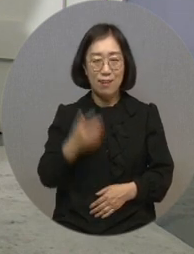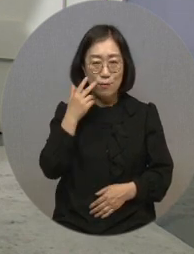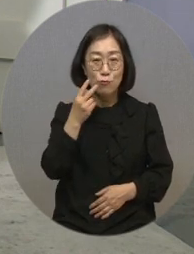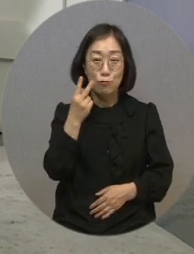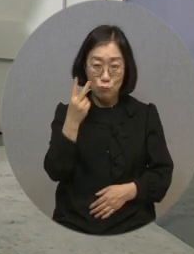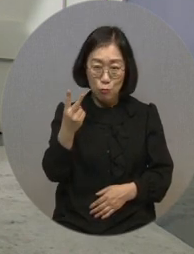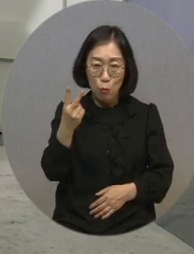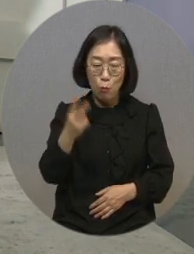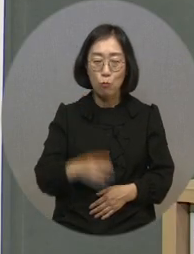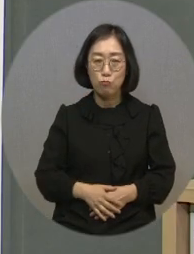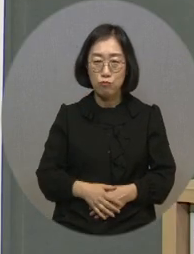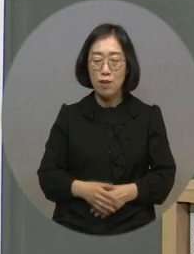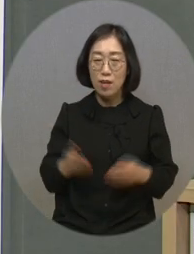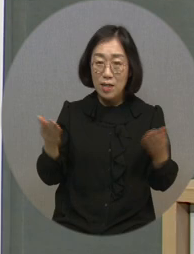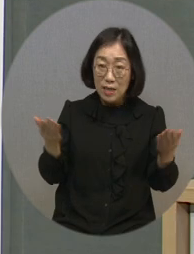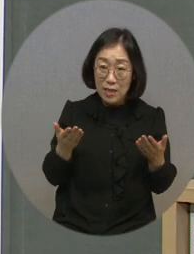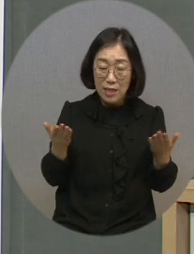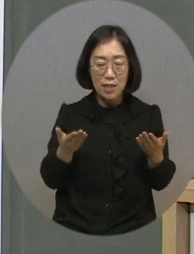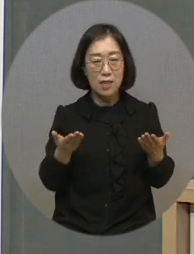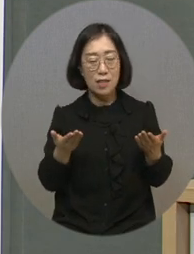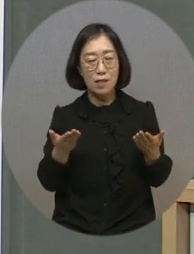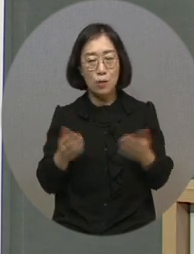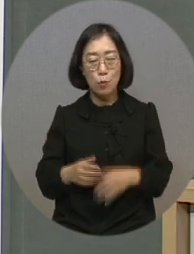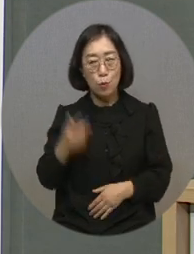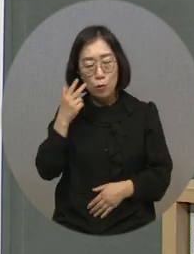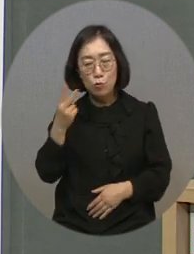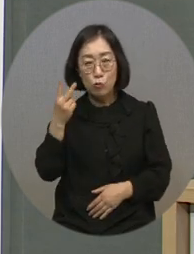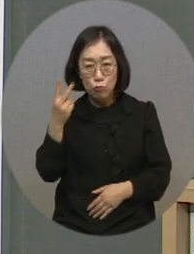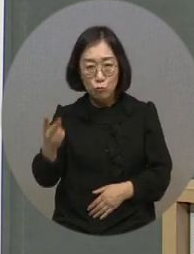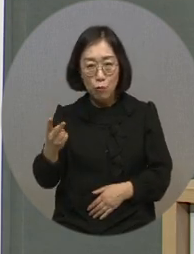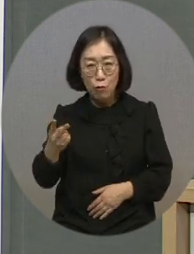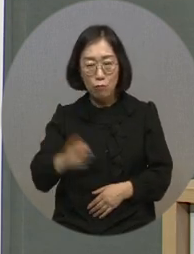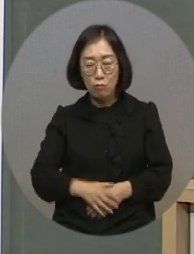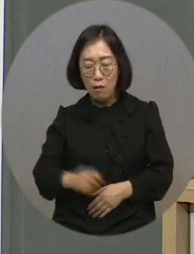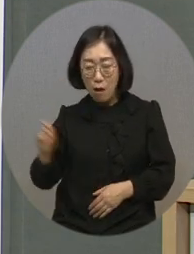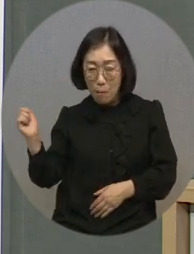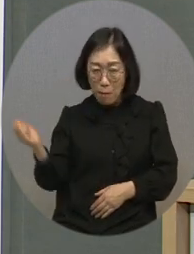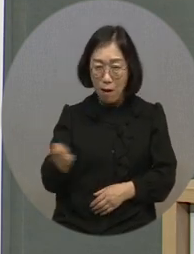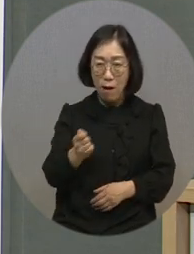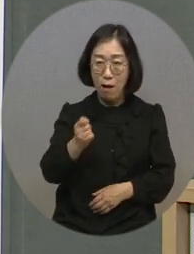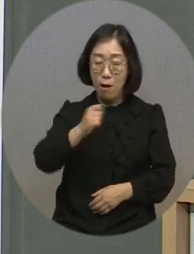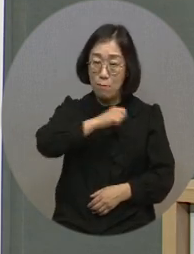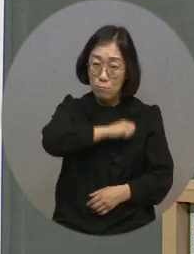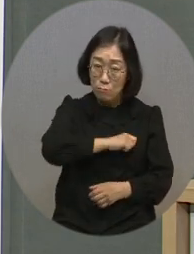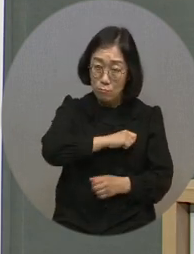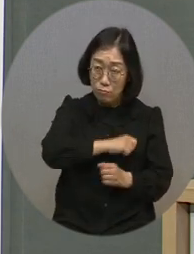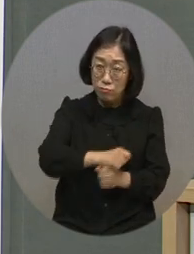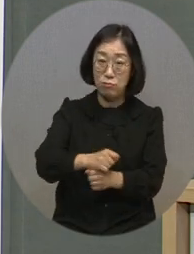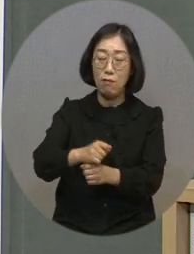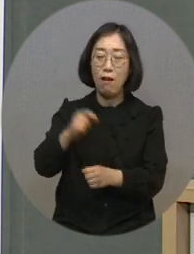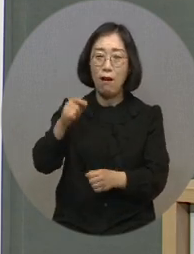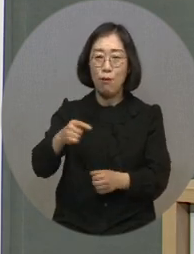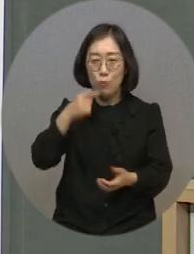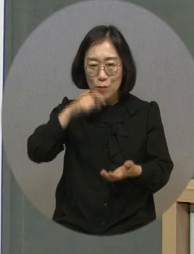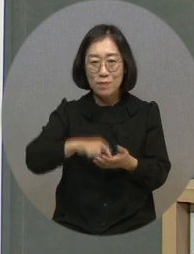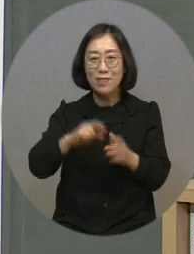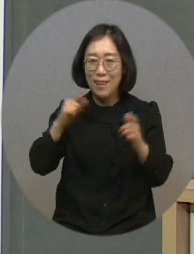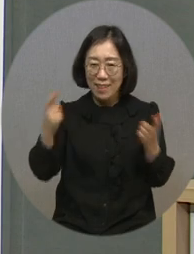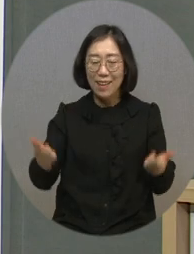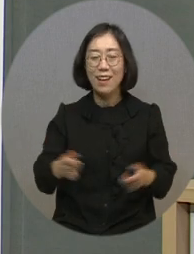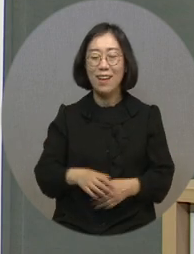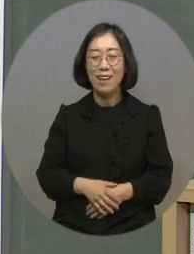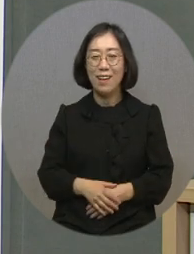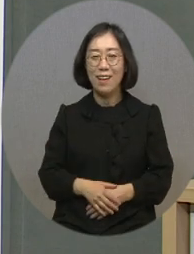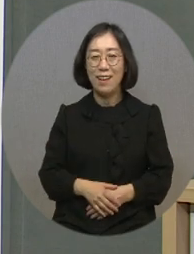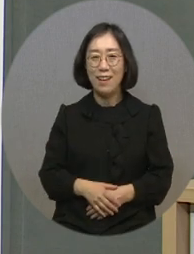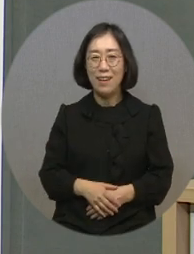예. 직장인으로 두 번 정도 코트에 가서 땀을 뺀다라는 것도 그렇게 쉽지 않은 일인데. 예, 예,